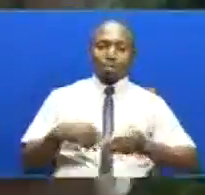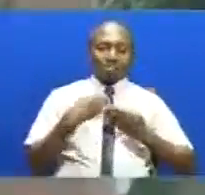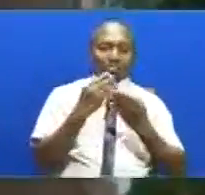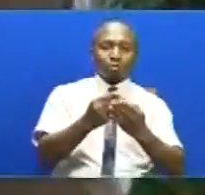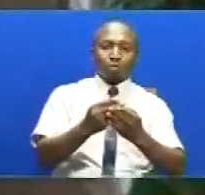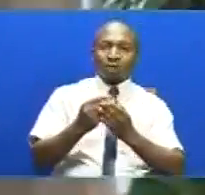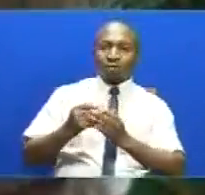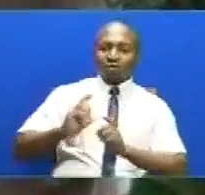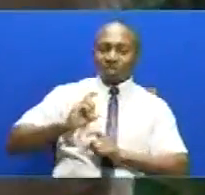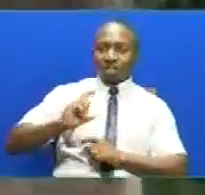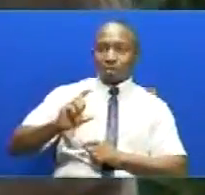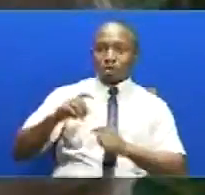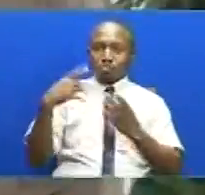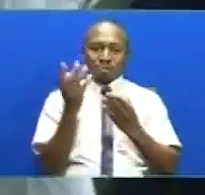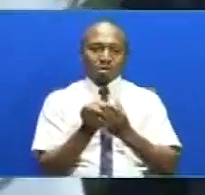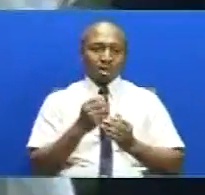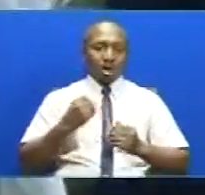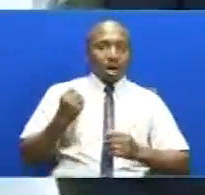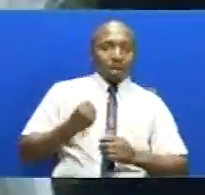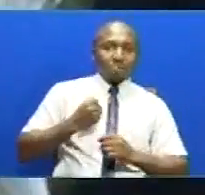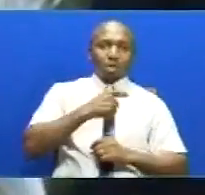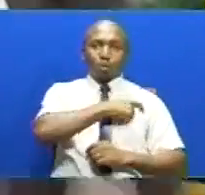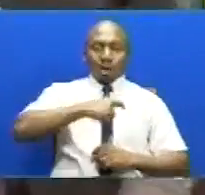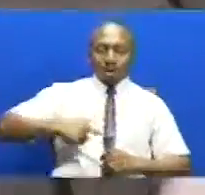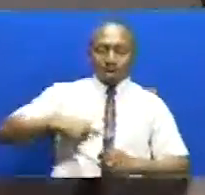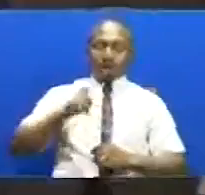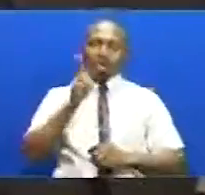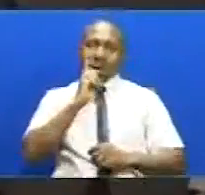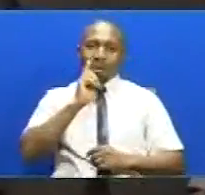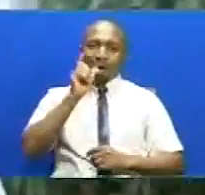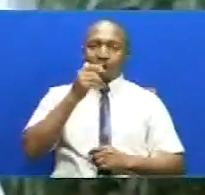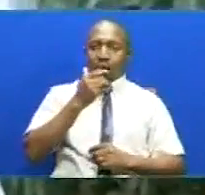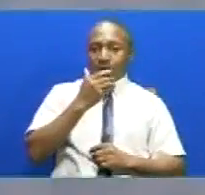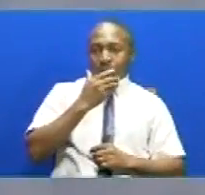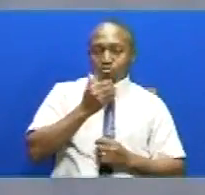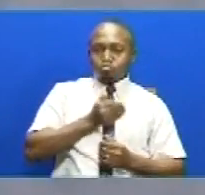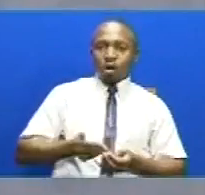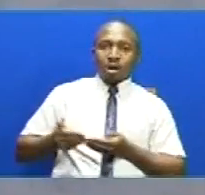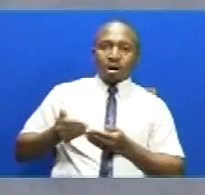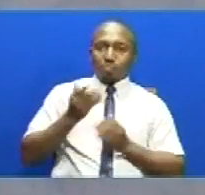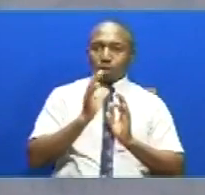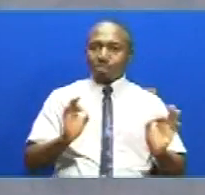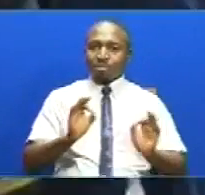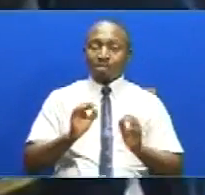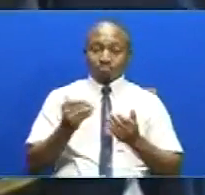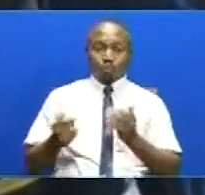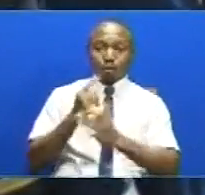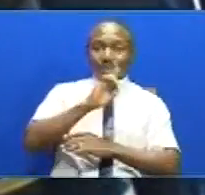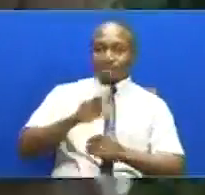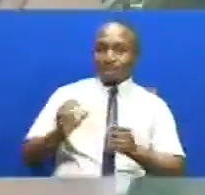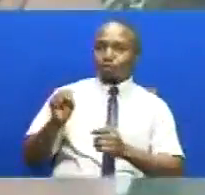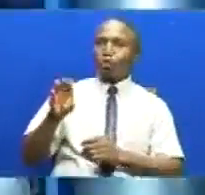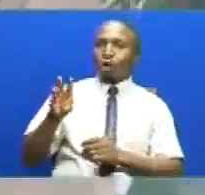vitambulisho hivyo, akiwemo mke wa rais, Mama Mwanamwema Shane. Kutoka Zanzibar, Sopo Mavura,